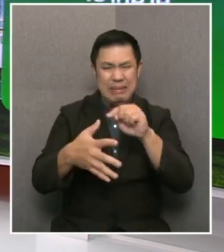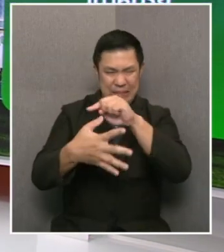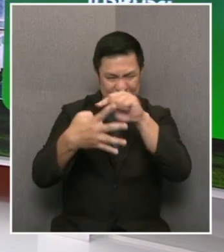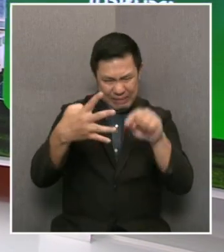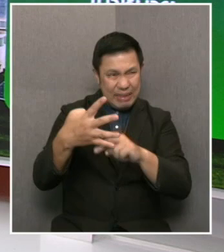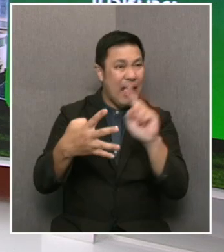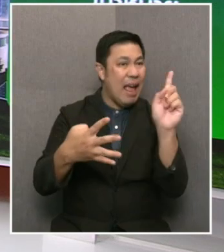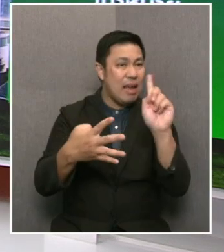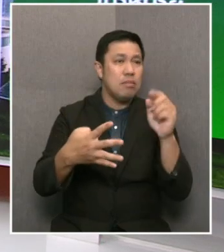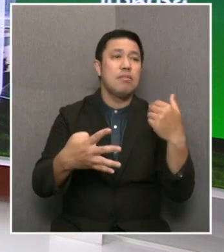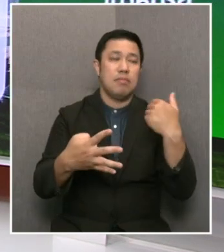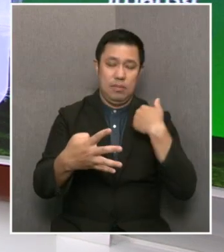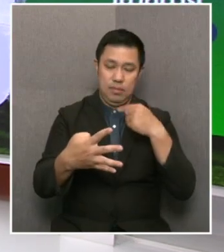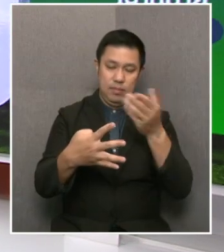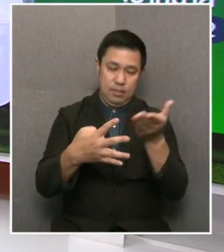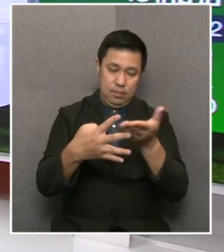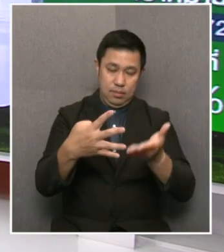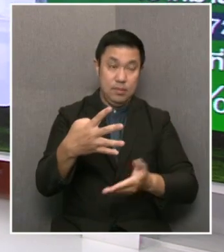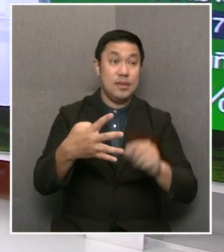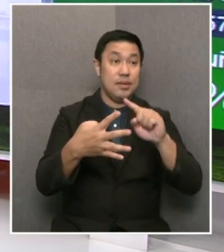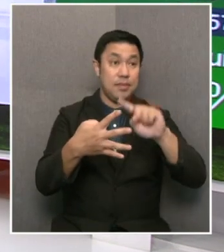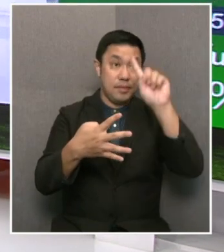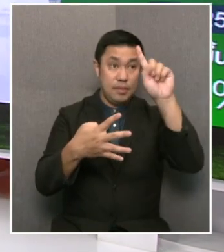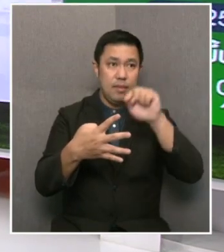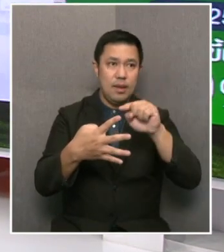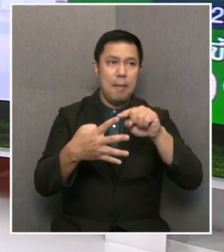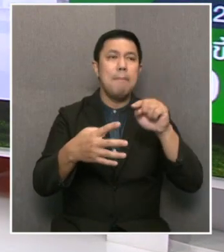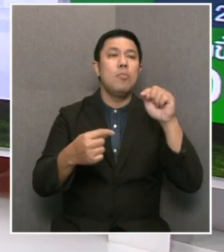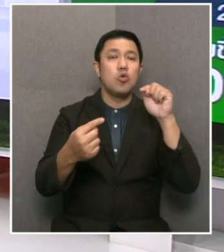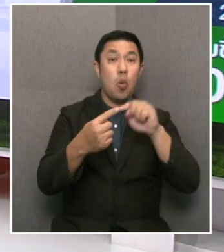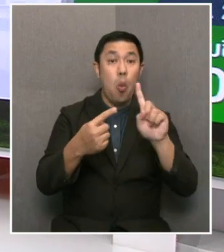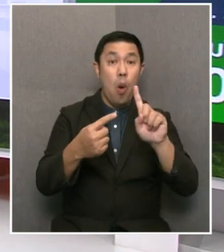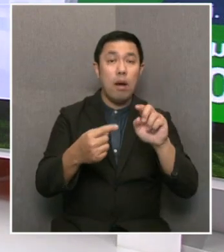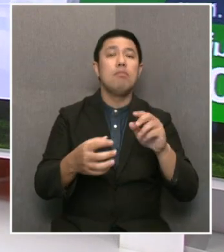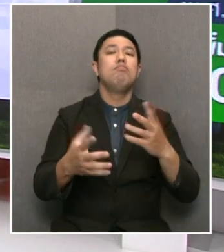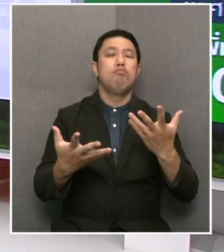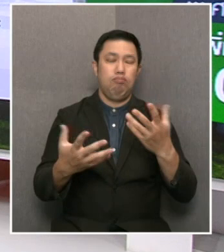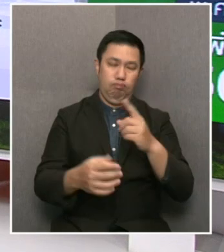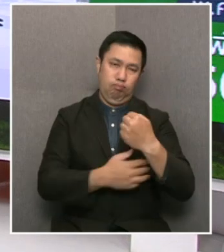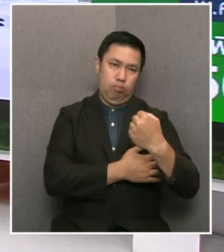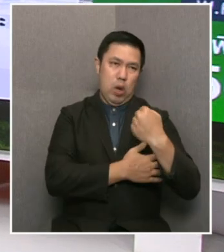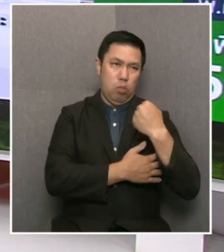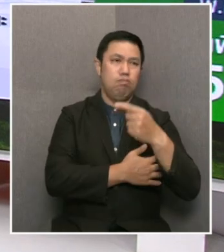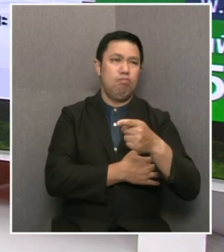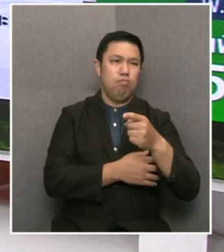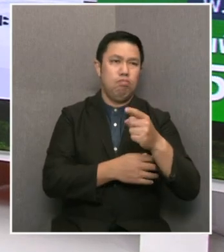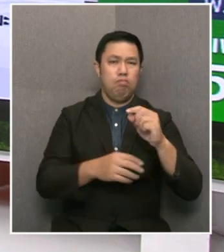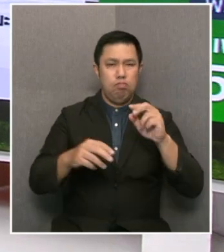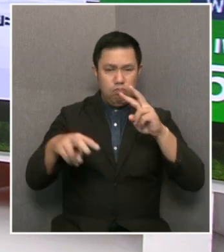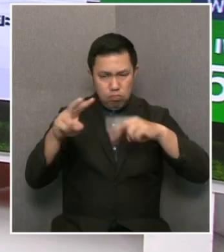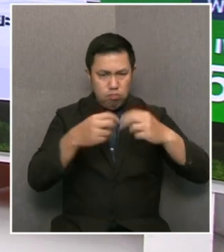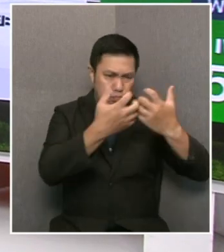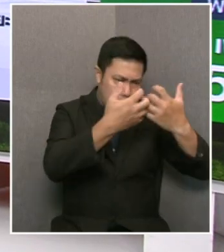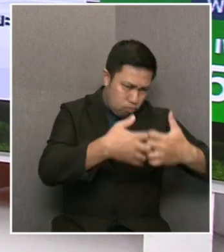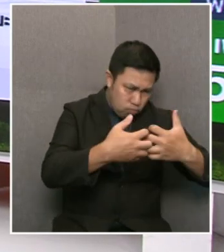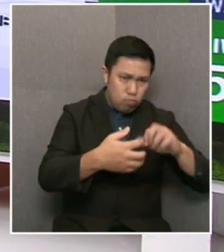ค่ะแบ่งออกเป็น4ข้อใหญ่ๆ1ก็คือเรื่องของ security เน้นเรื่องของความมั่นคงของระบบไม่ว่าจะเป็นการผลิต